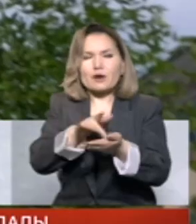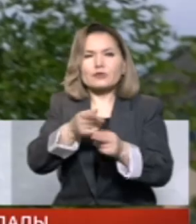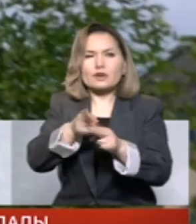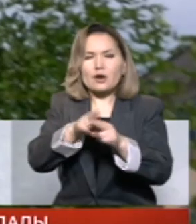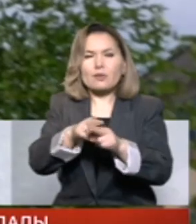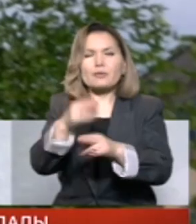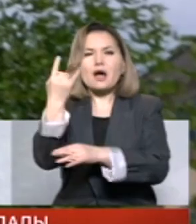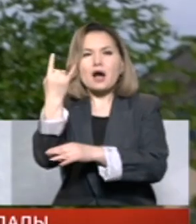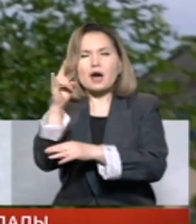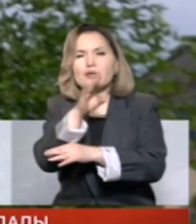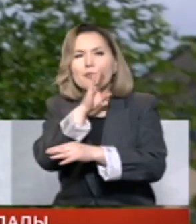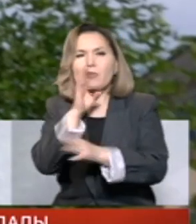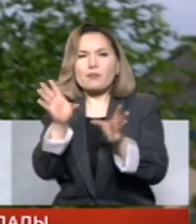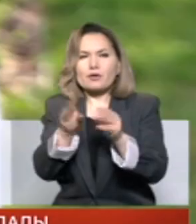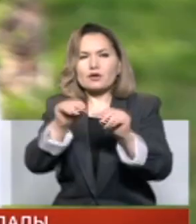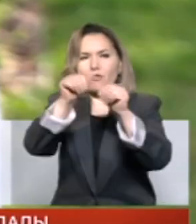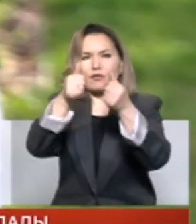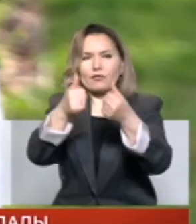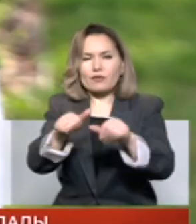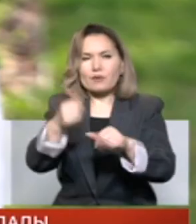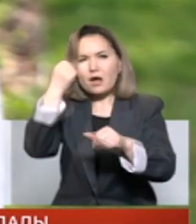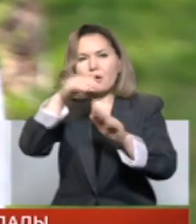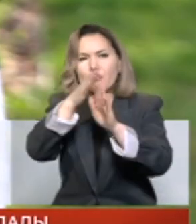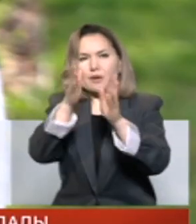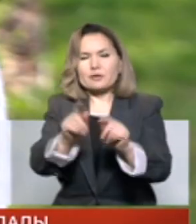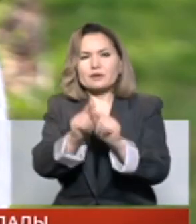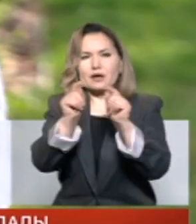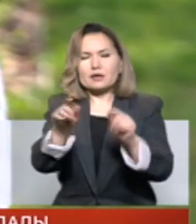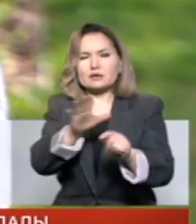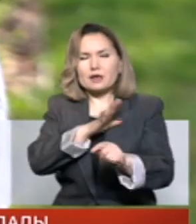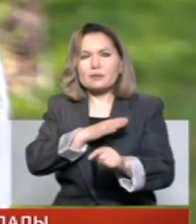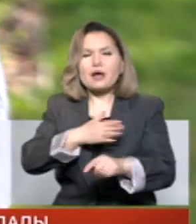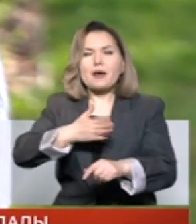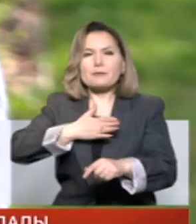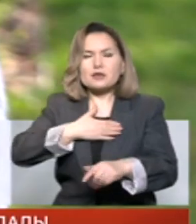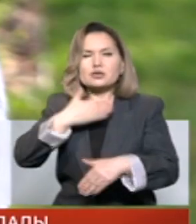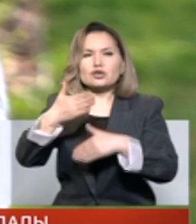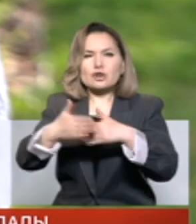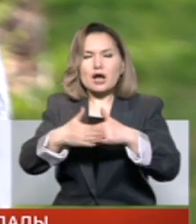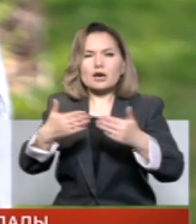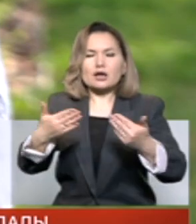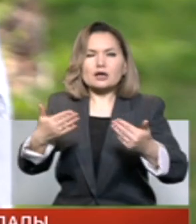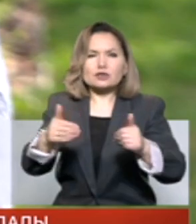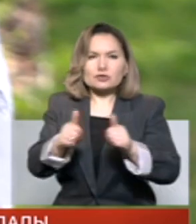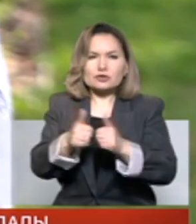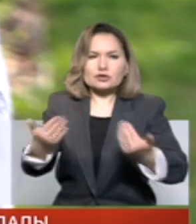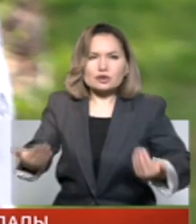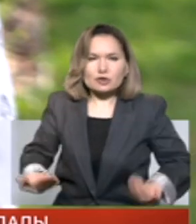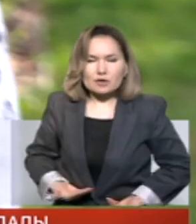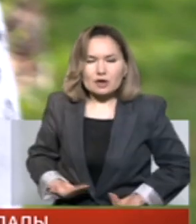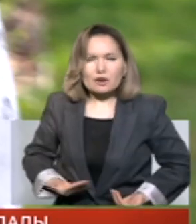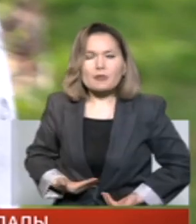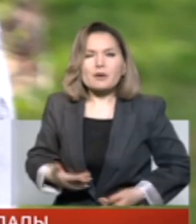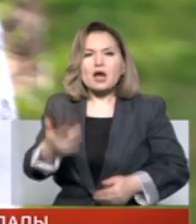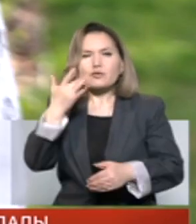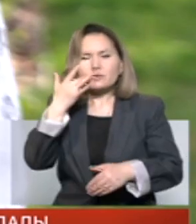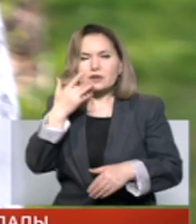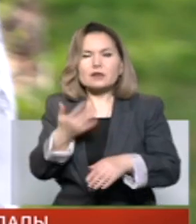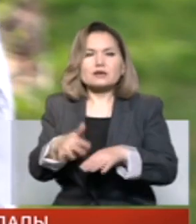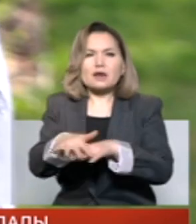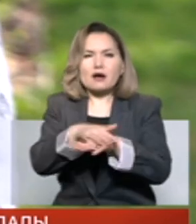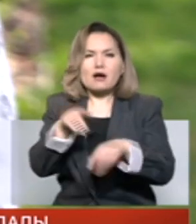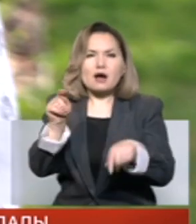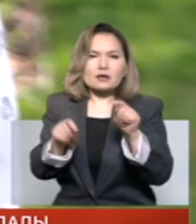басқан ана сұлбасы бейнеленген. Біз осы жақын жерде тұрамыз, осы жерге демалуға келдік. Жақсы демалыс орны